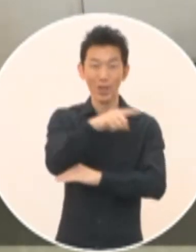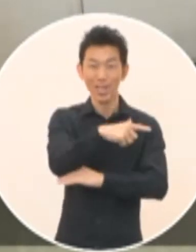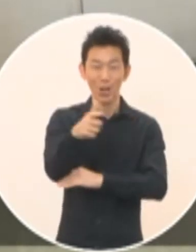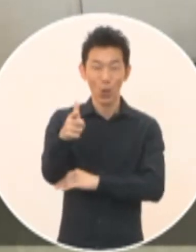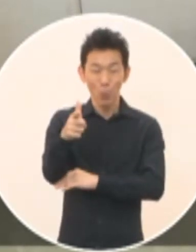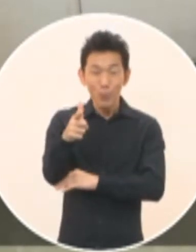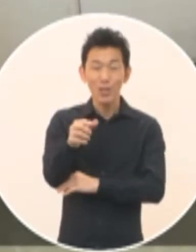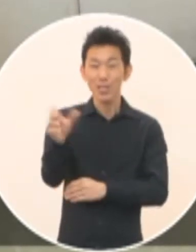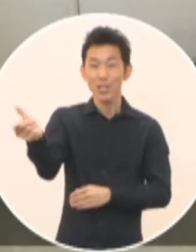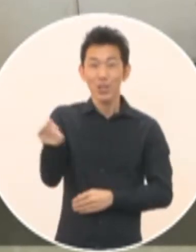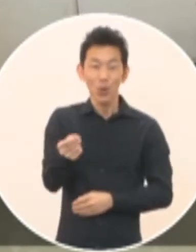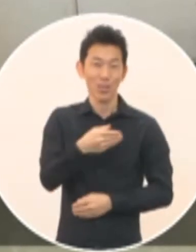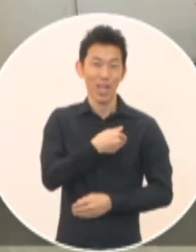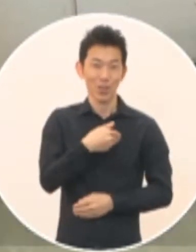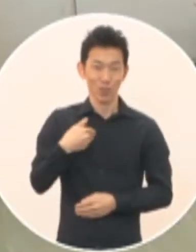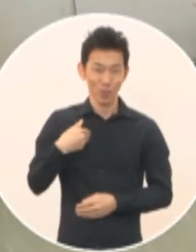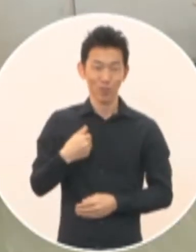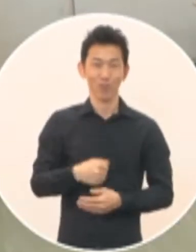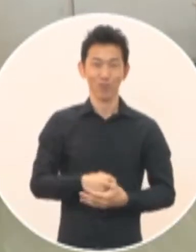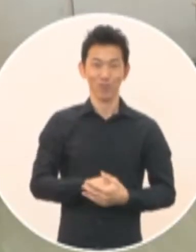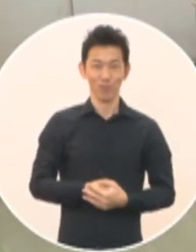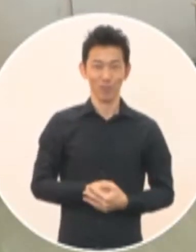的に使うことができます。